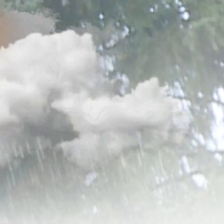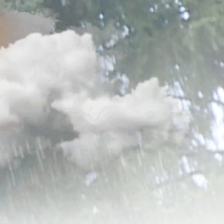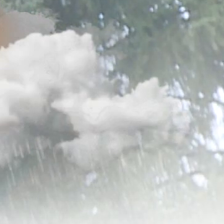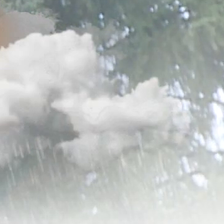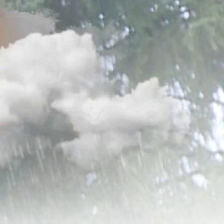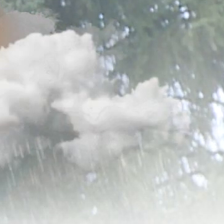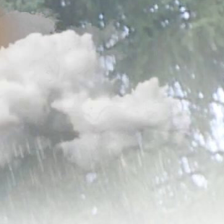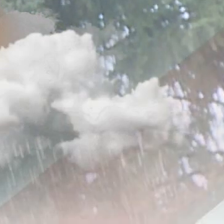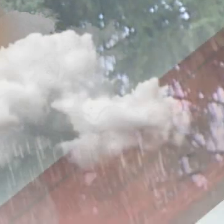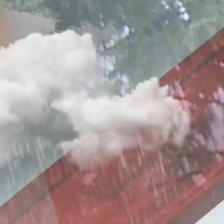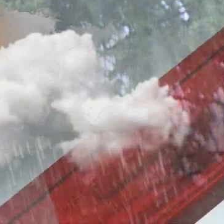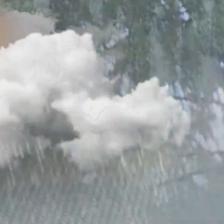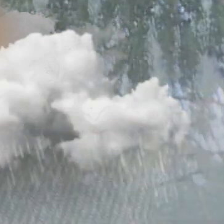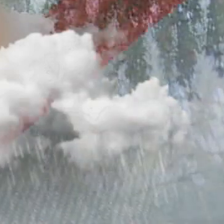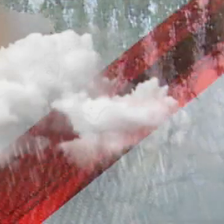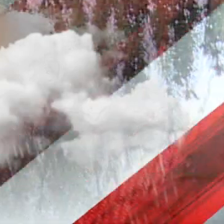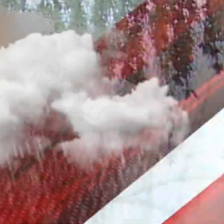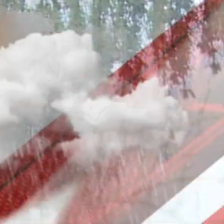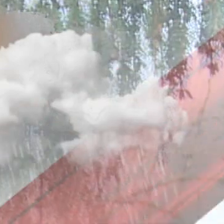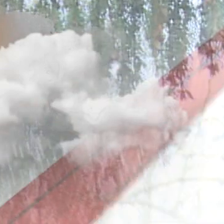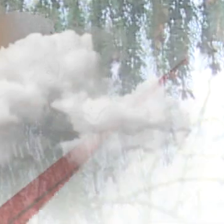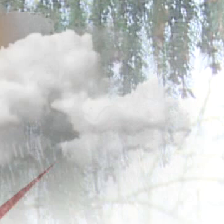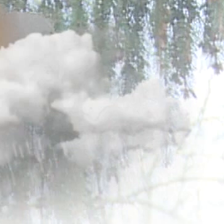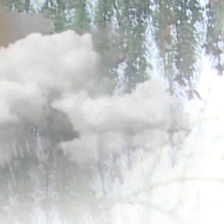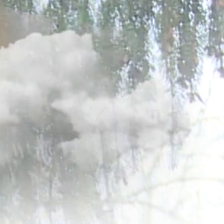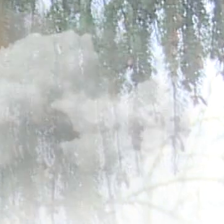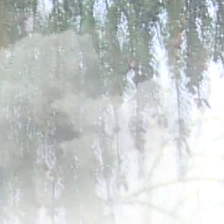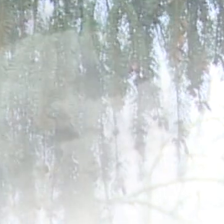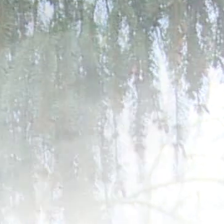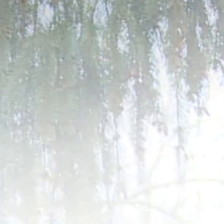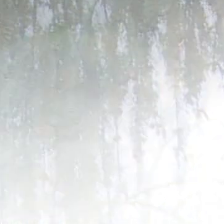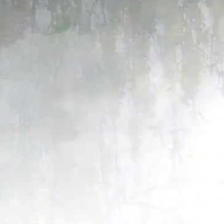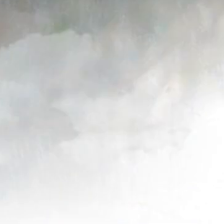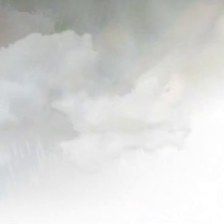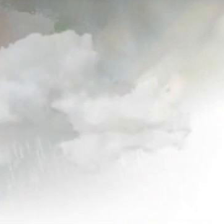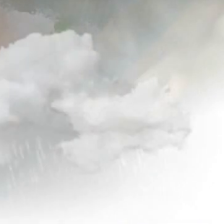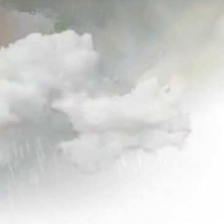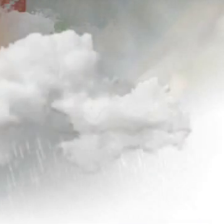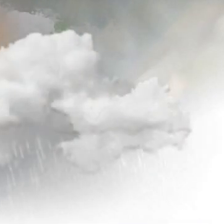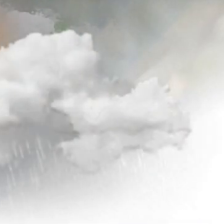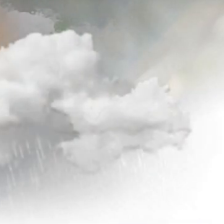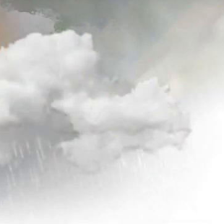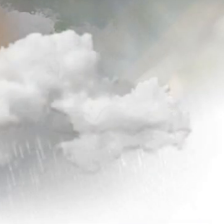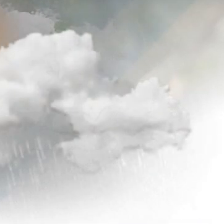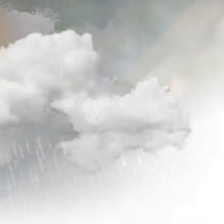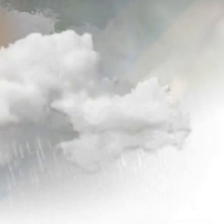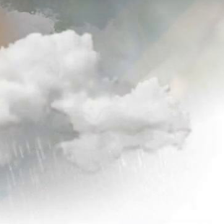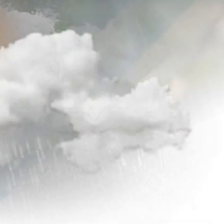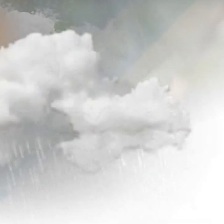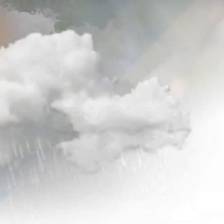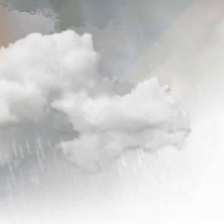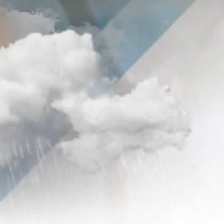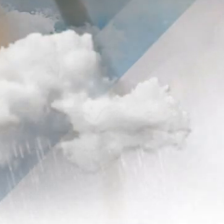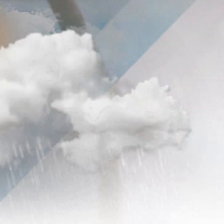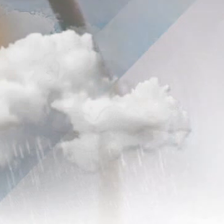дождь. Ветер паўднёвый, хуткасть 3,7 метров за секунду. У Астраўцы,